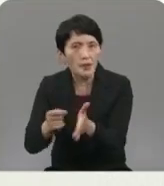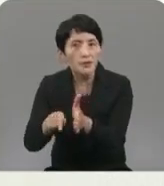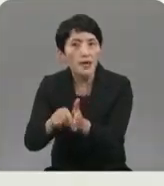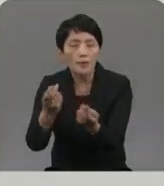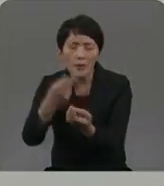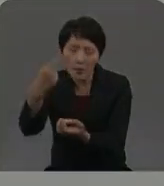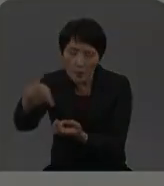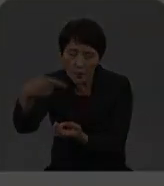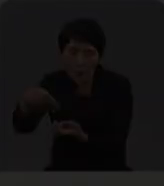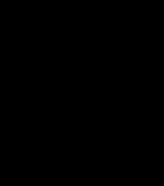zu koordinieren